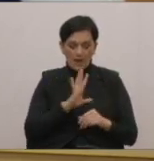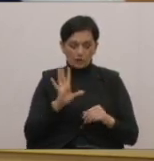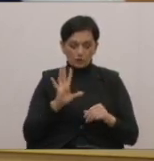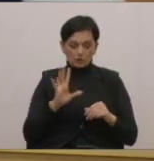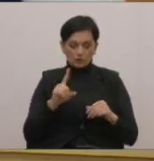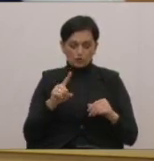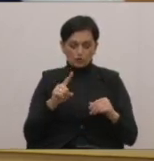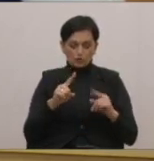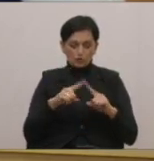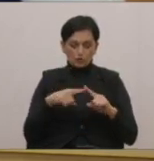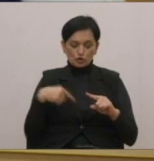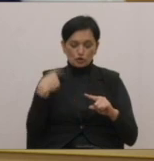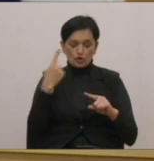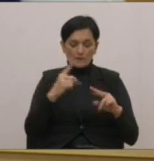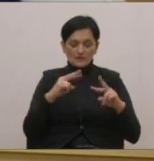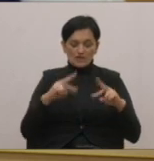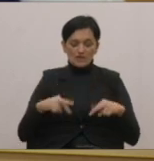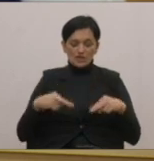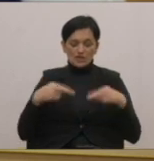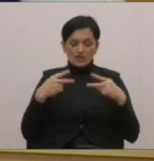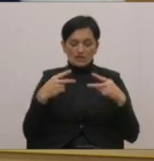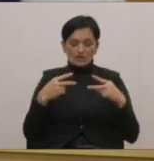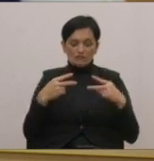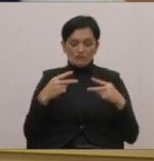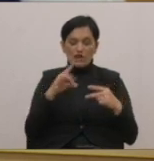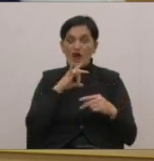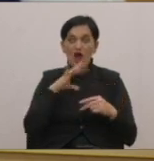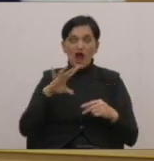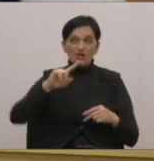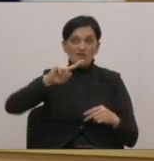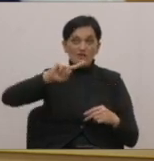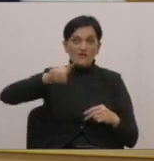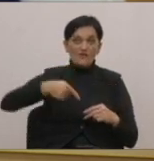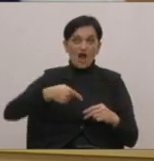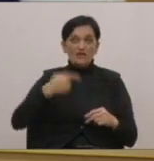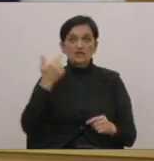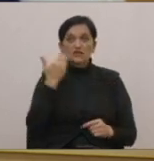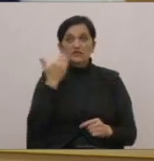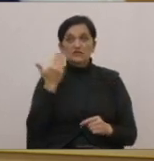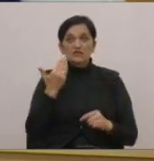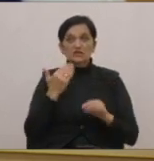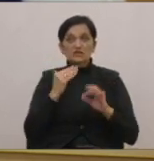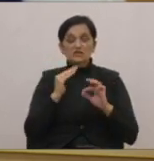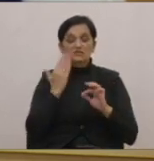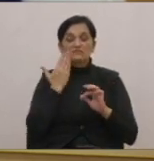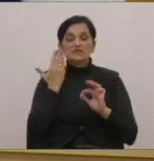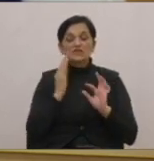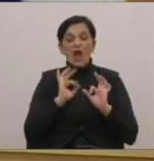შემდეგ იცვლება, არ ექნება ვალდებულება, რომ ყველა ზეპირი მოსმენით განეხილოს.